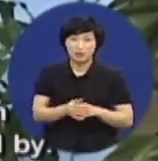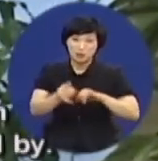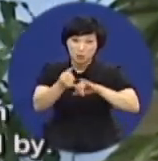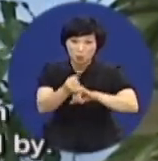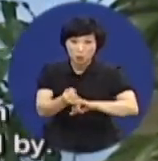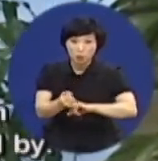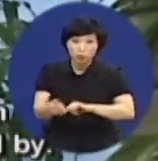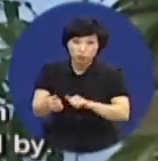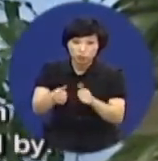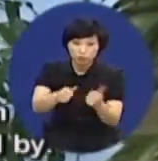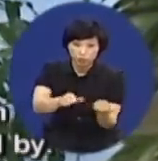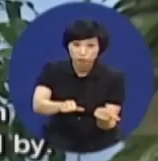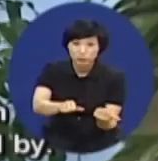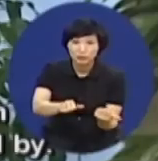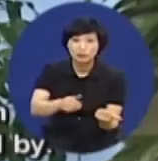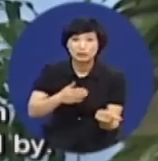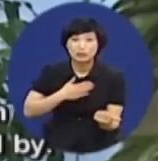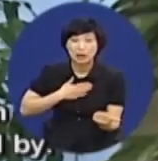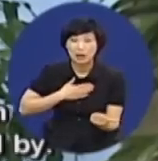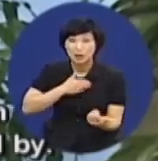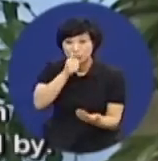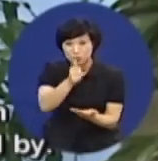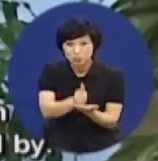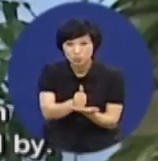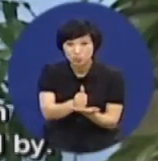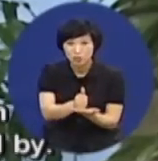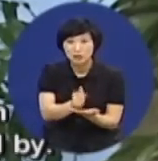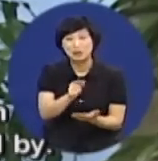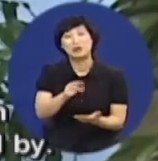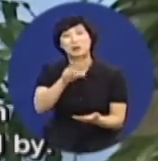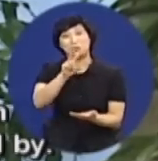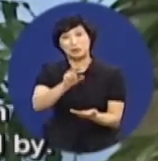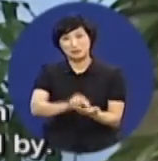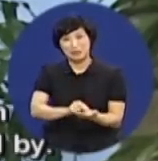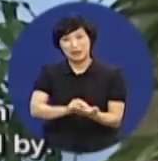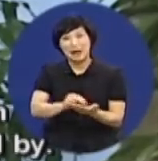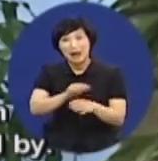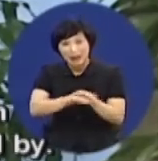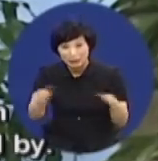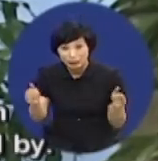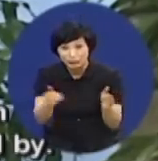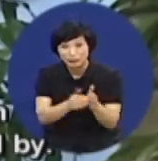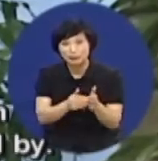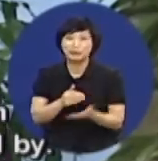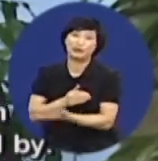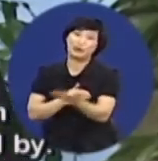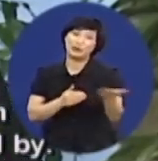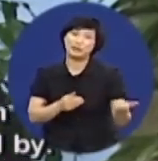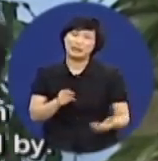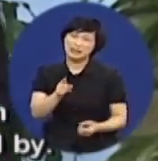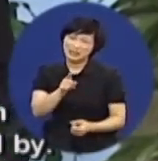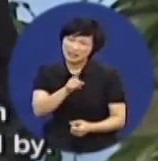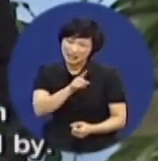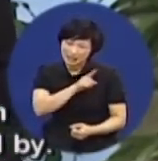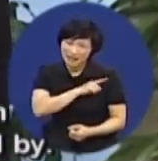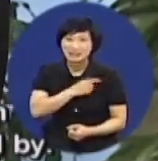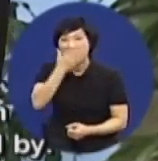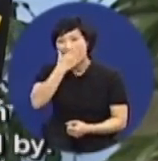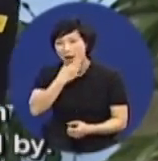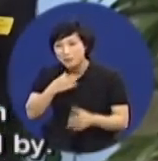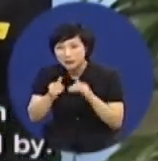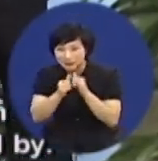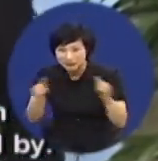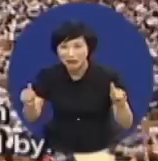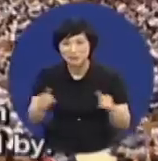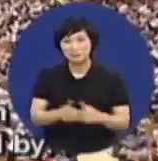ず死ななければならない罪、この罪による死から解放されたものこそが